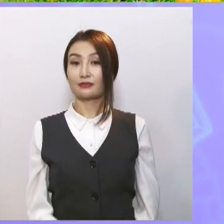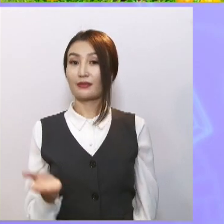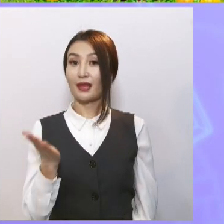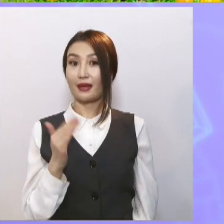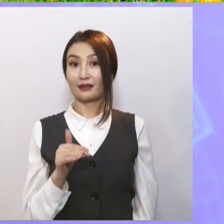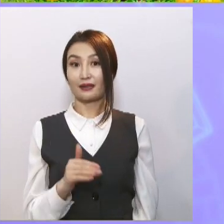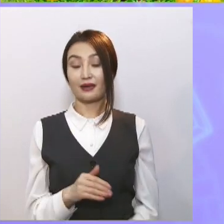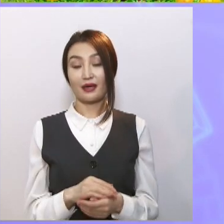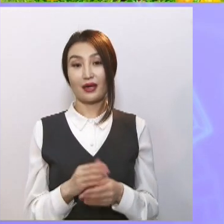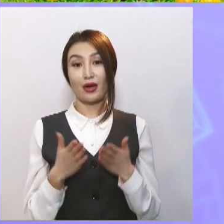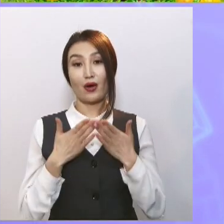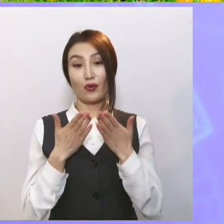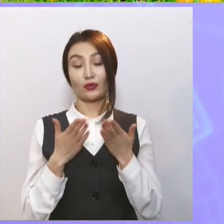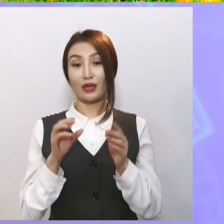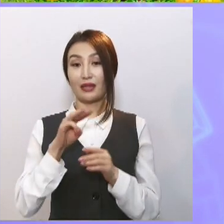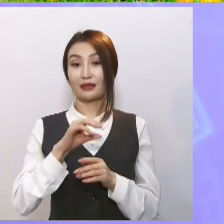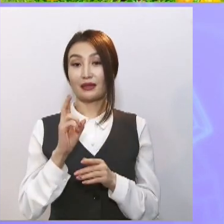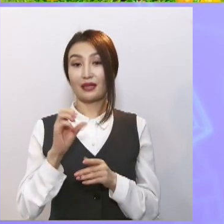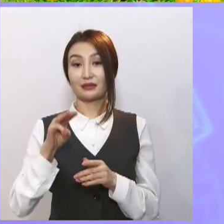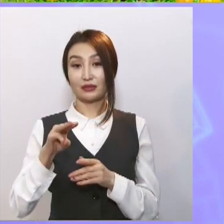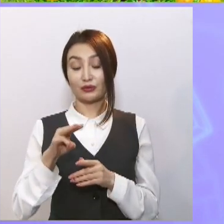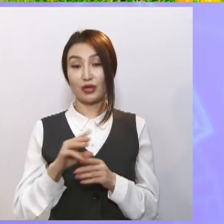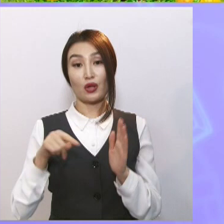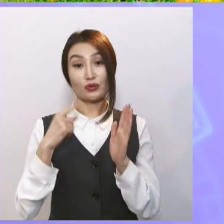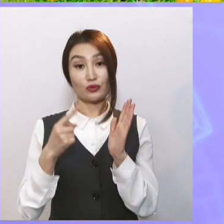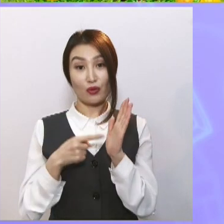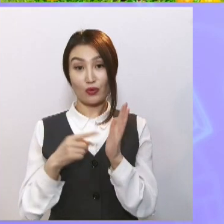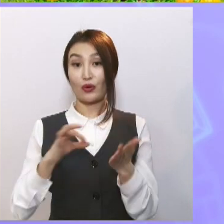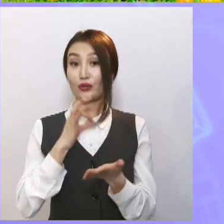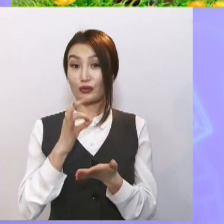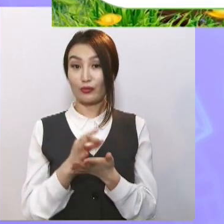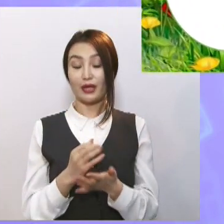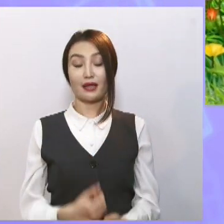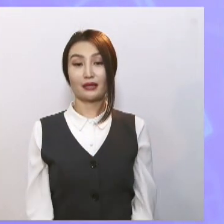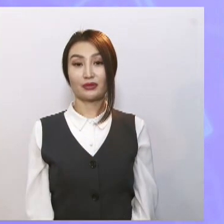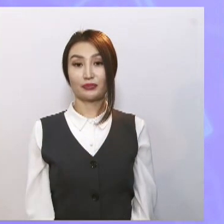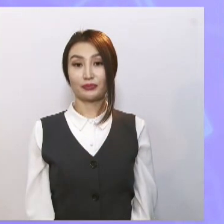Келгиле, окуган текст тууралуу суроолорго жооп берели.